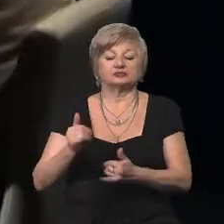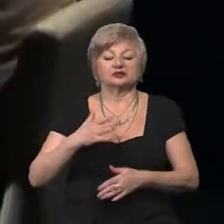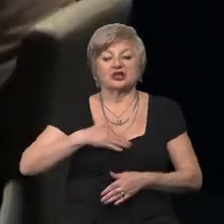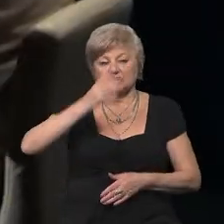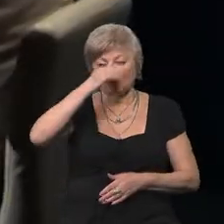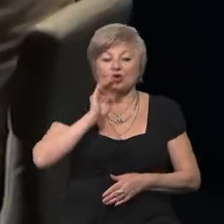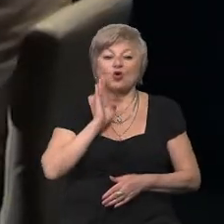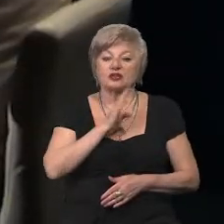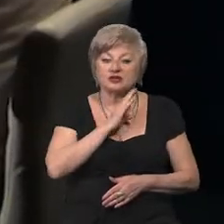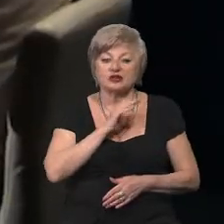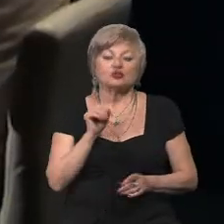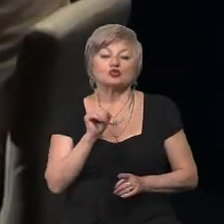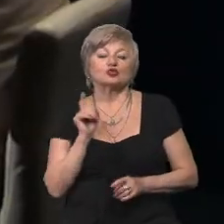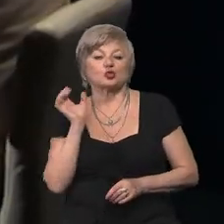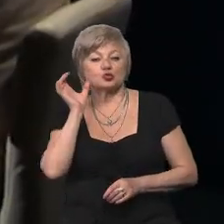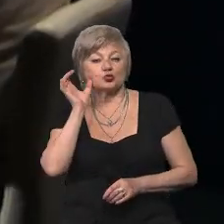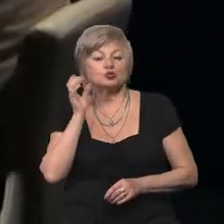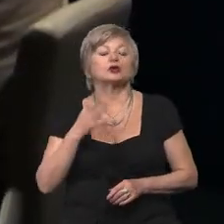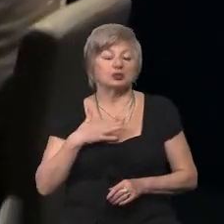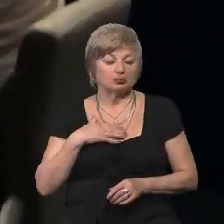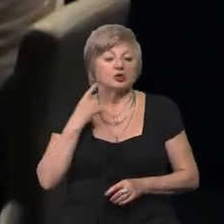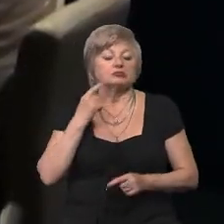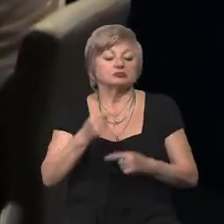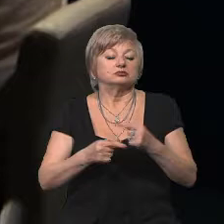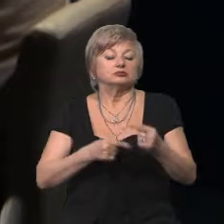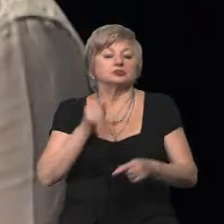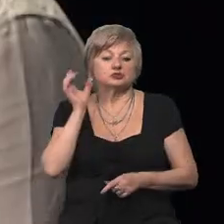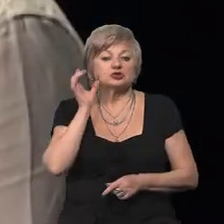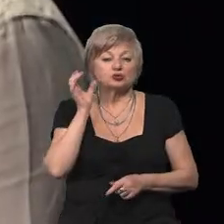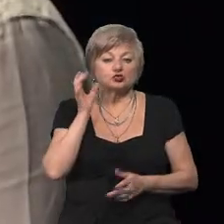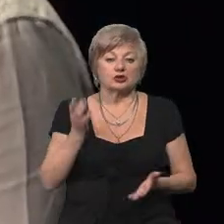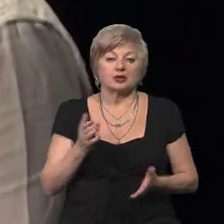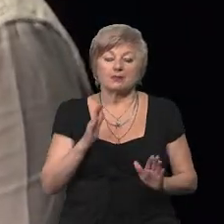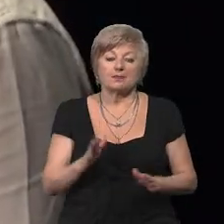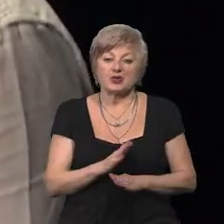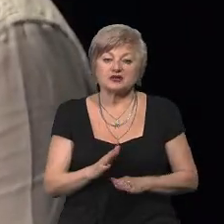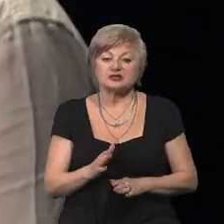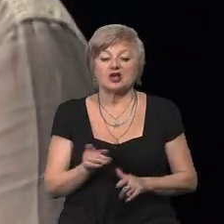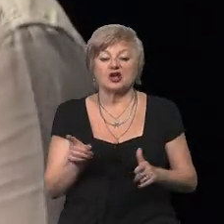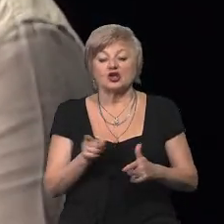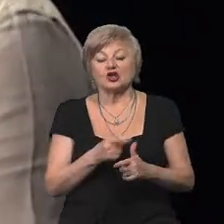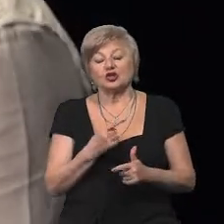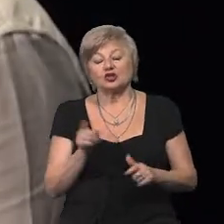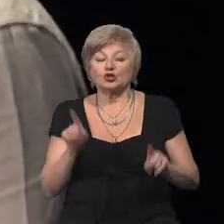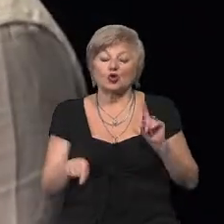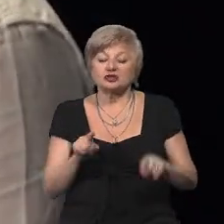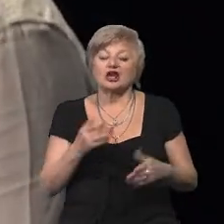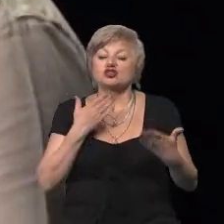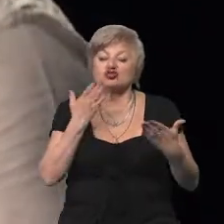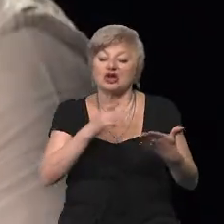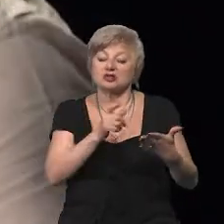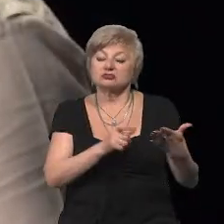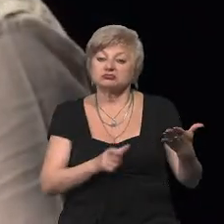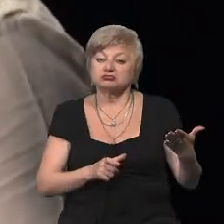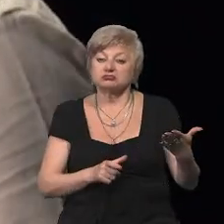которые слушали, и оно у нас на слуху, потому что иногда читаешь текст его или там слушаешь песню, а ты